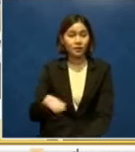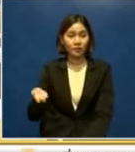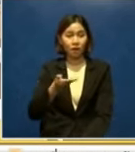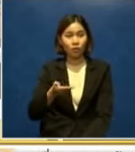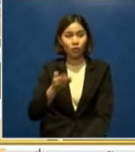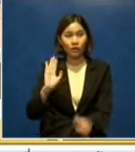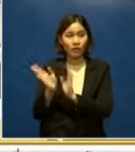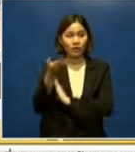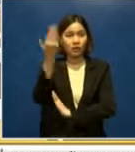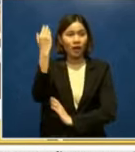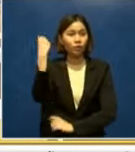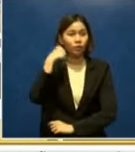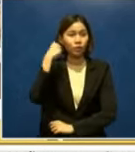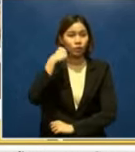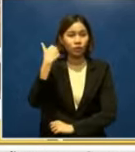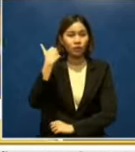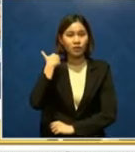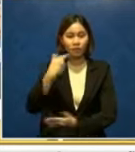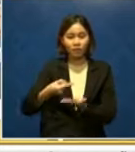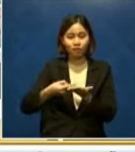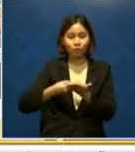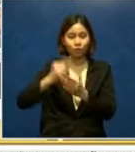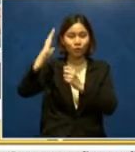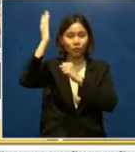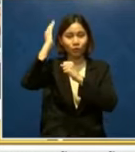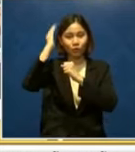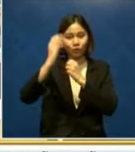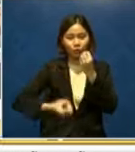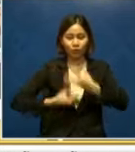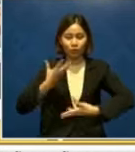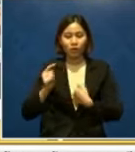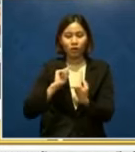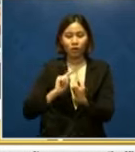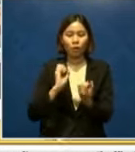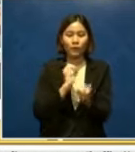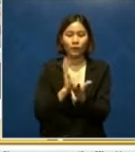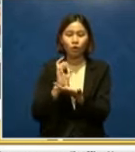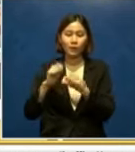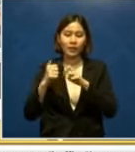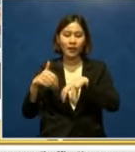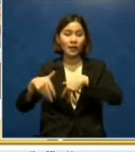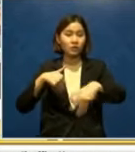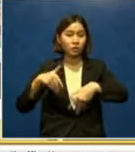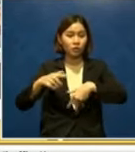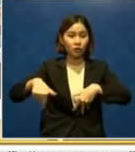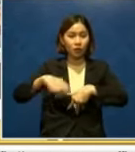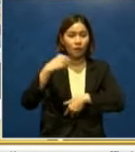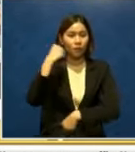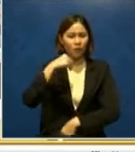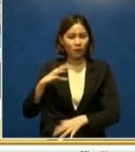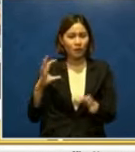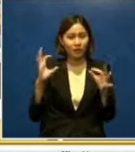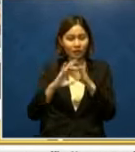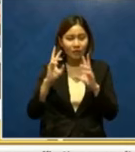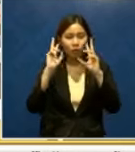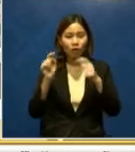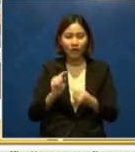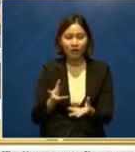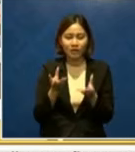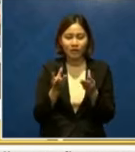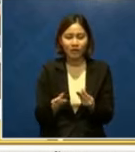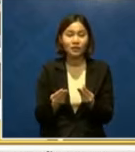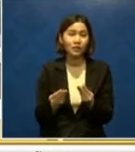ทุกเช้าที่มีการหารือความเดือดร้อนของพี่น้องประชาชนทุกครั้งจะต้องมีเรื่องของที่ดินทำ